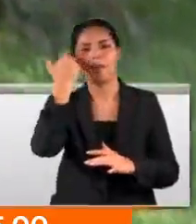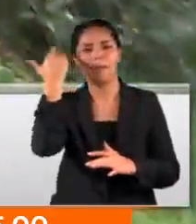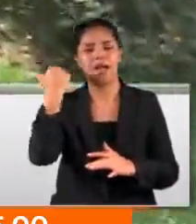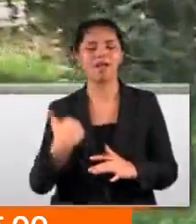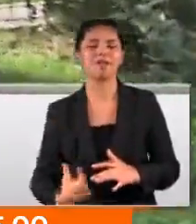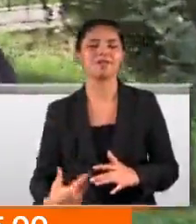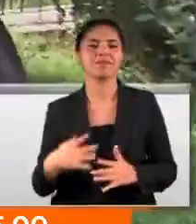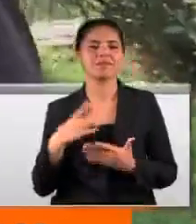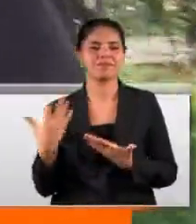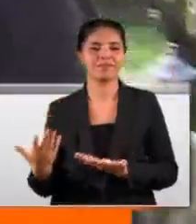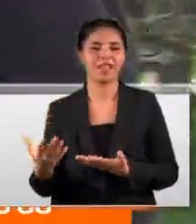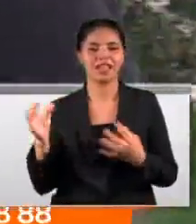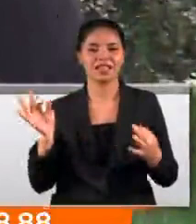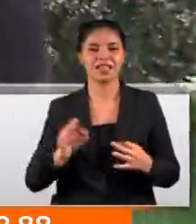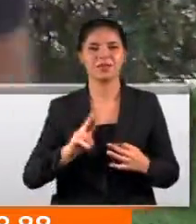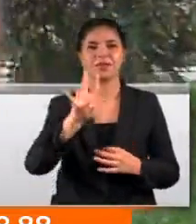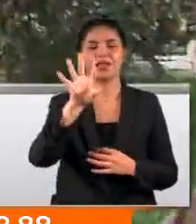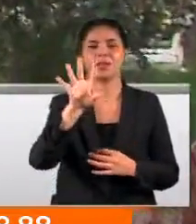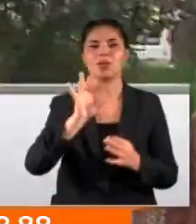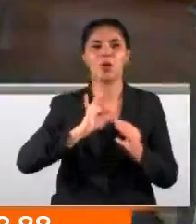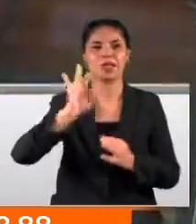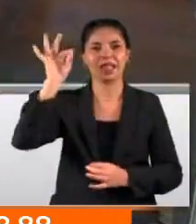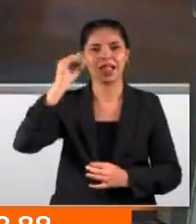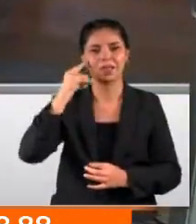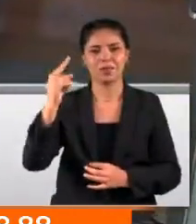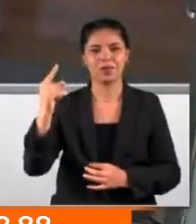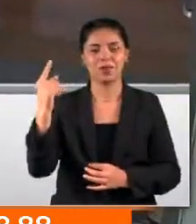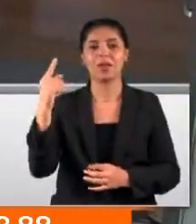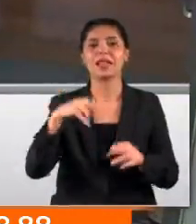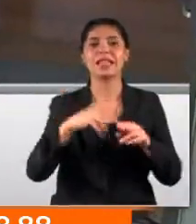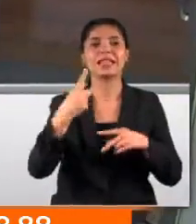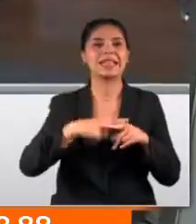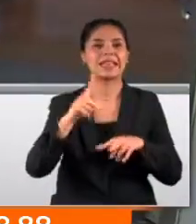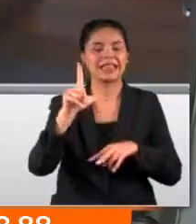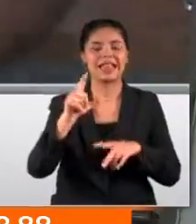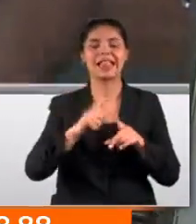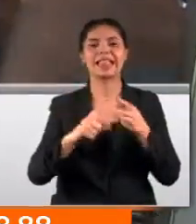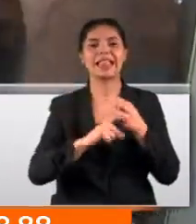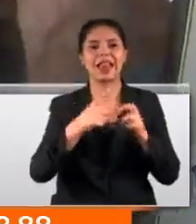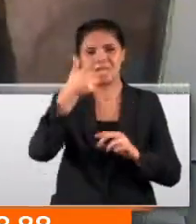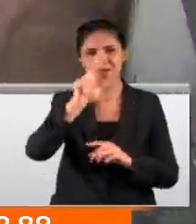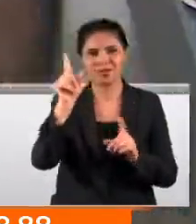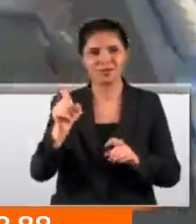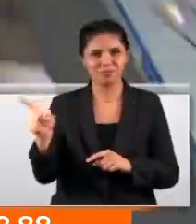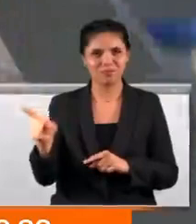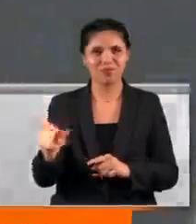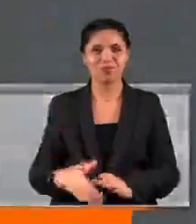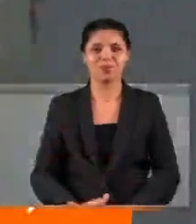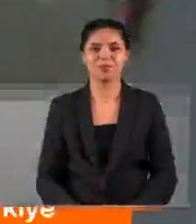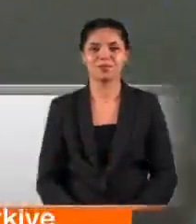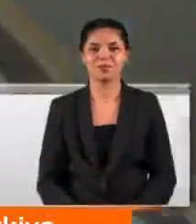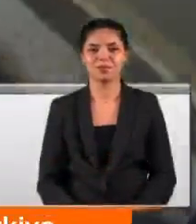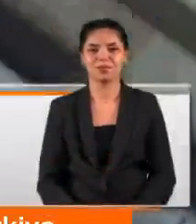saçlarını kestirmiyor. Şu anda 74 santimetre bu saçlar. Kızılderili'ye benzetiyorlar. Dedem zaten oturan boğanın torunu, bak